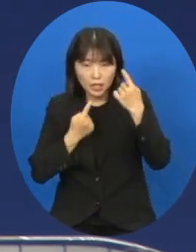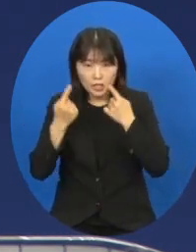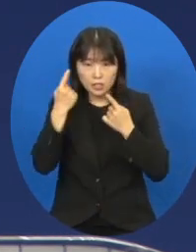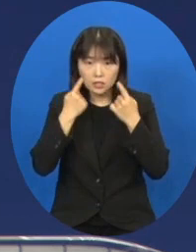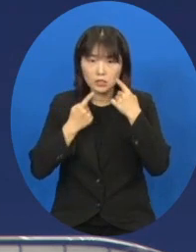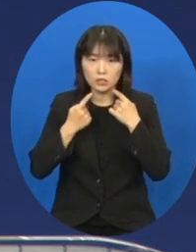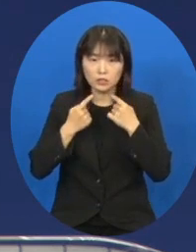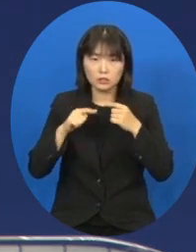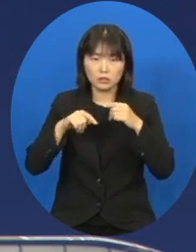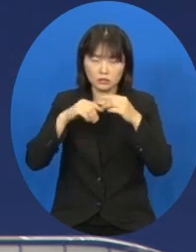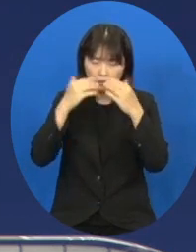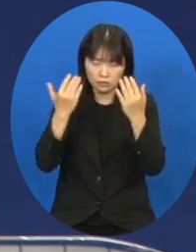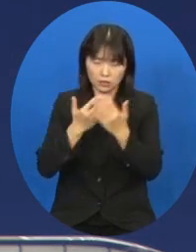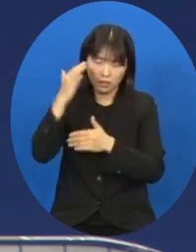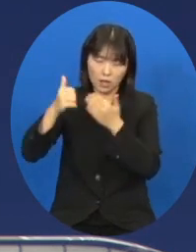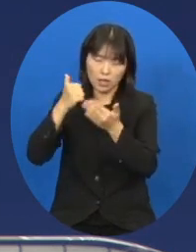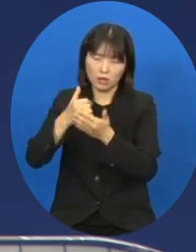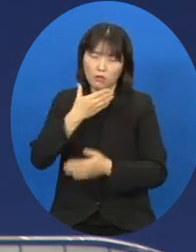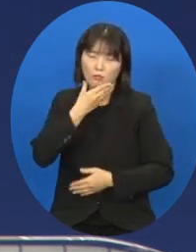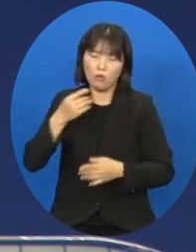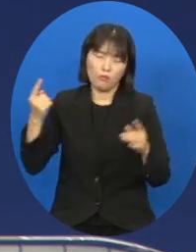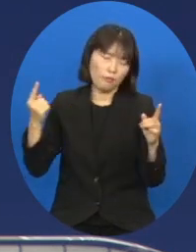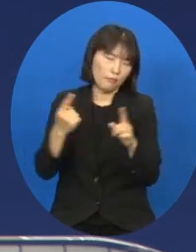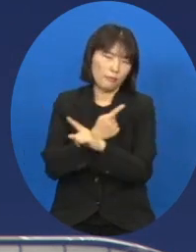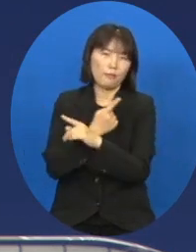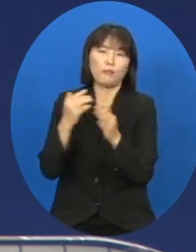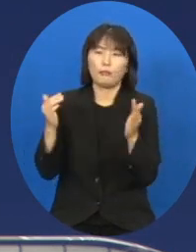상처도 다 하나님의 복으로 바뀌어 버립니다.